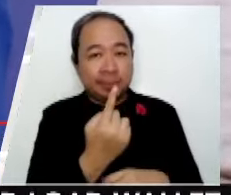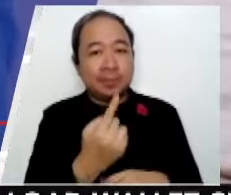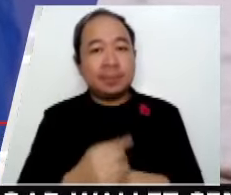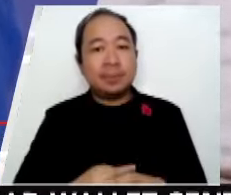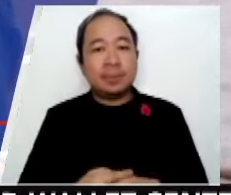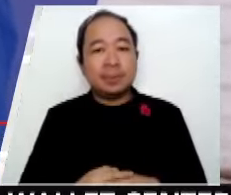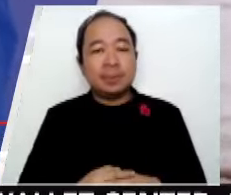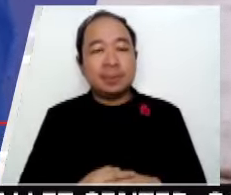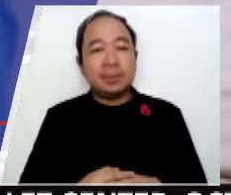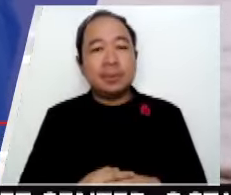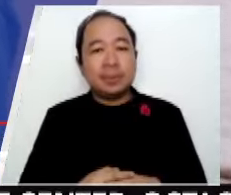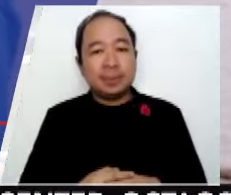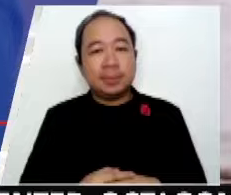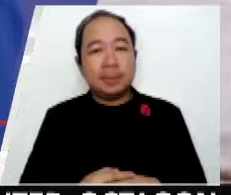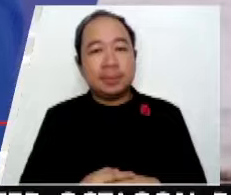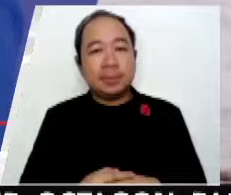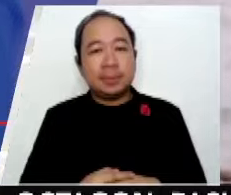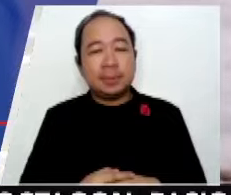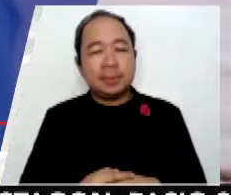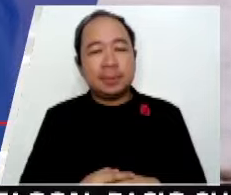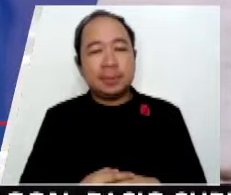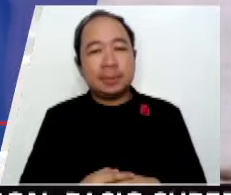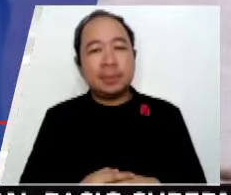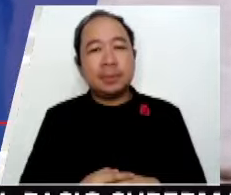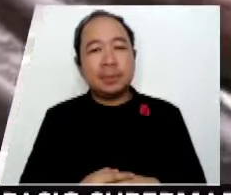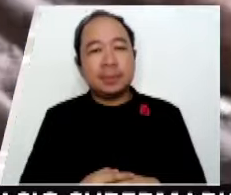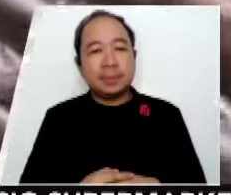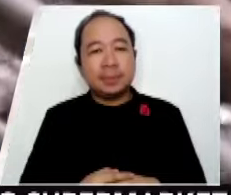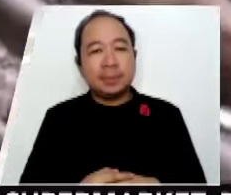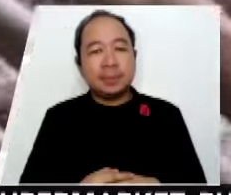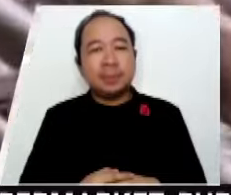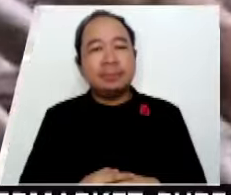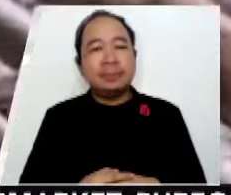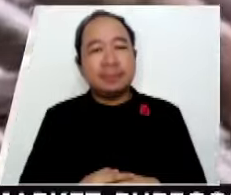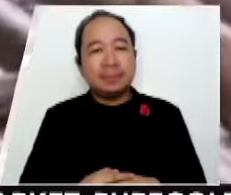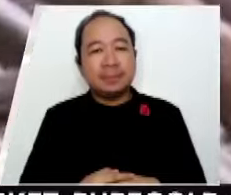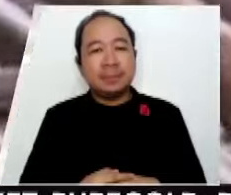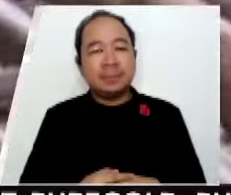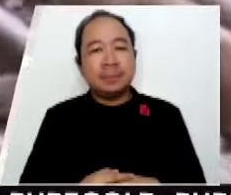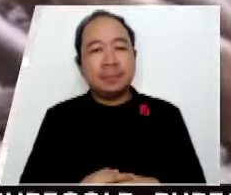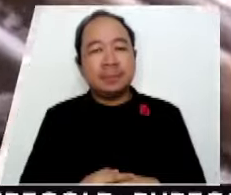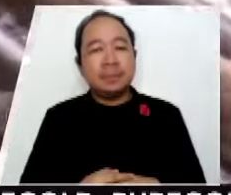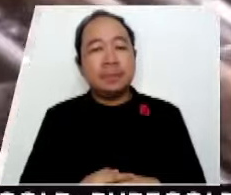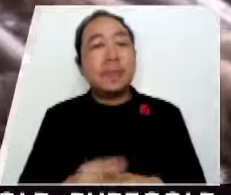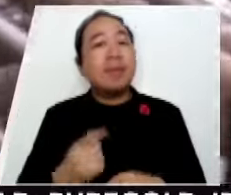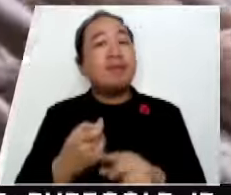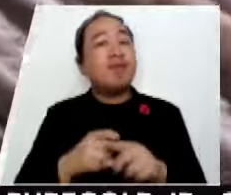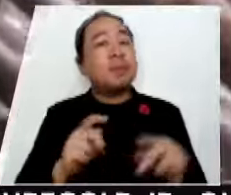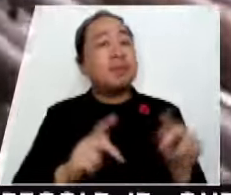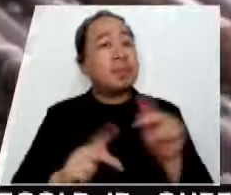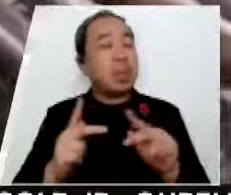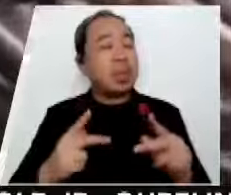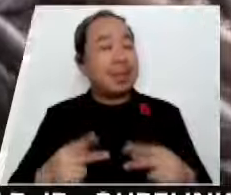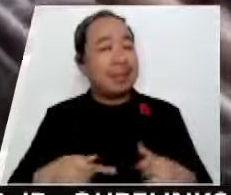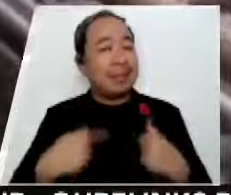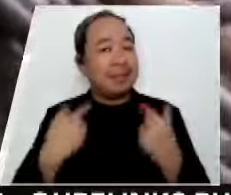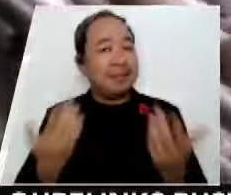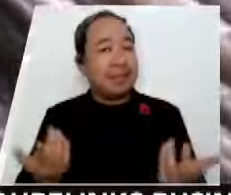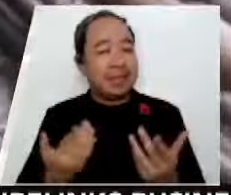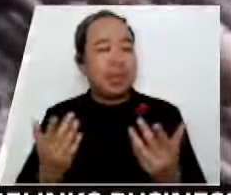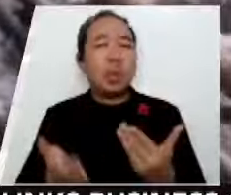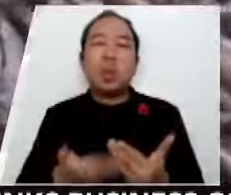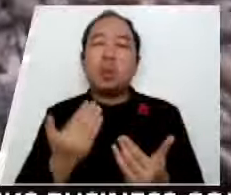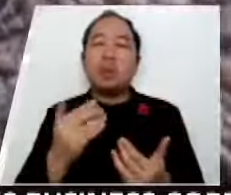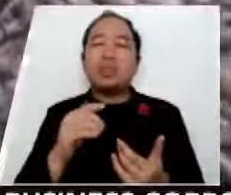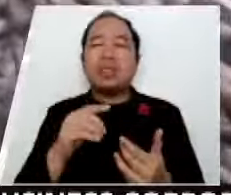ma'am. Magkita yung mayan ano din, dagiti daga. Ayon sa mga residente, lagpas 2 katao na ang lalim ng tubig dito